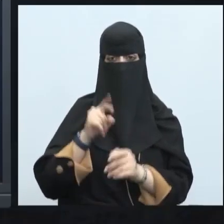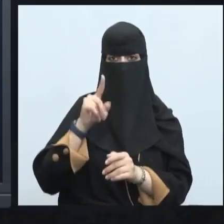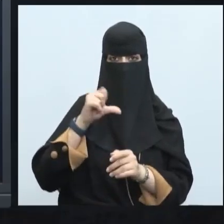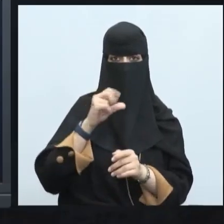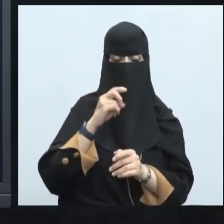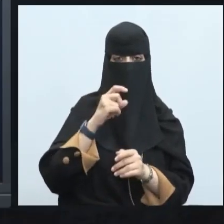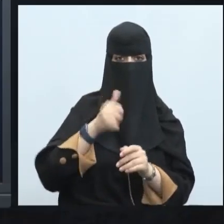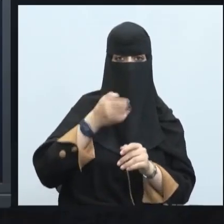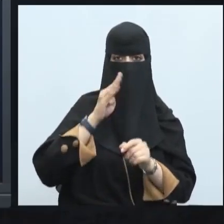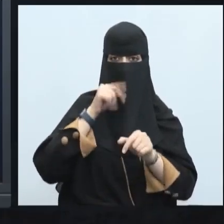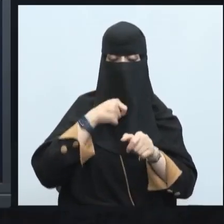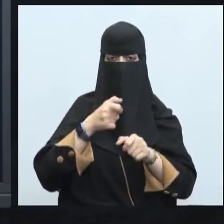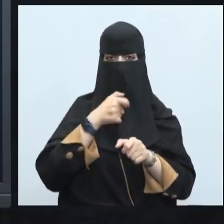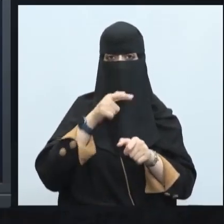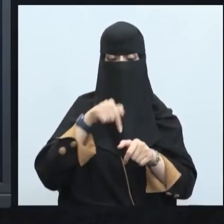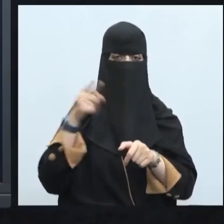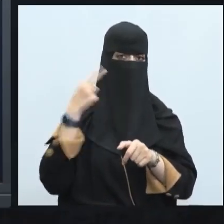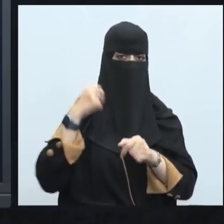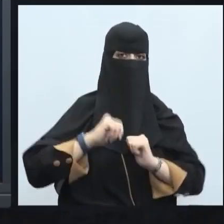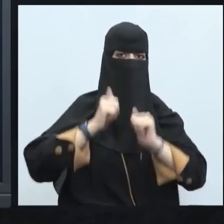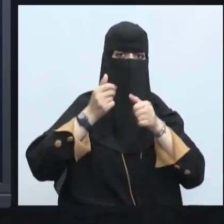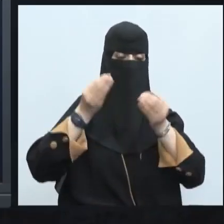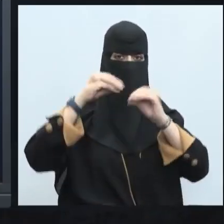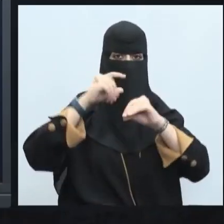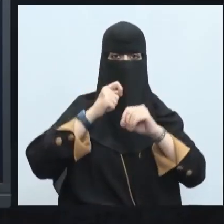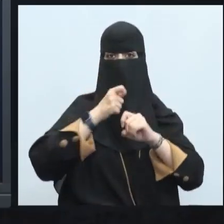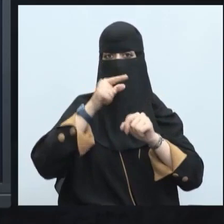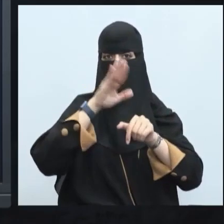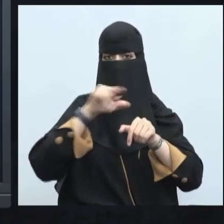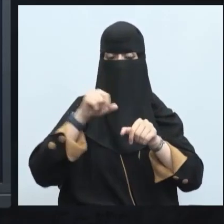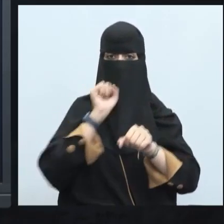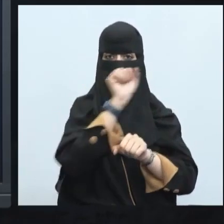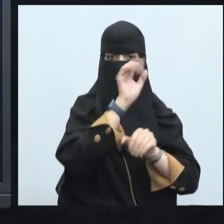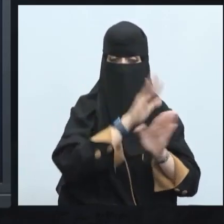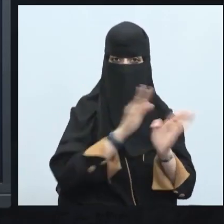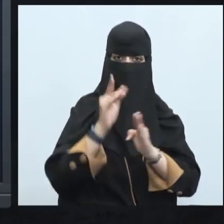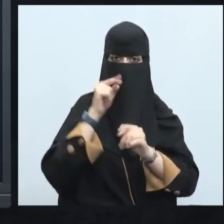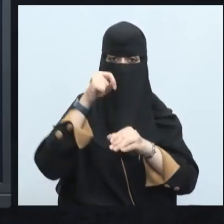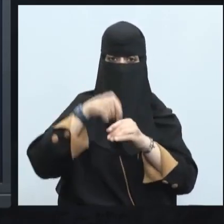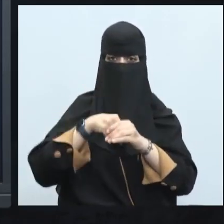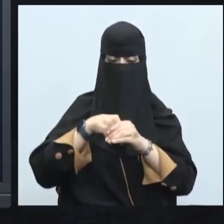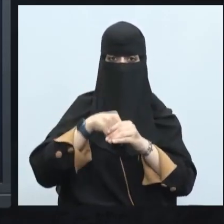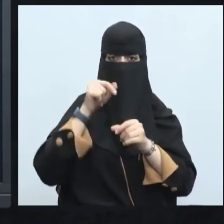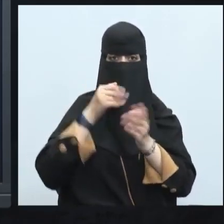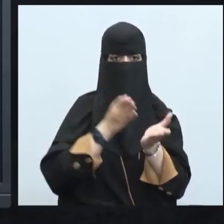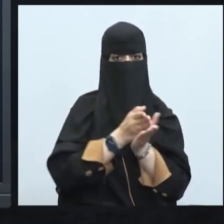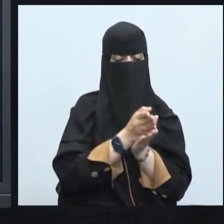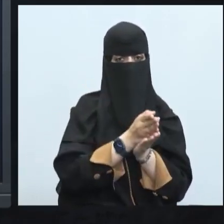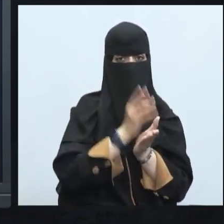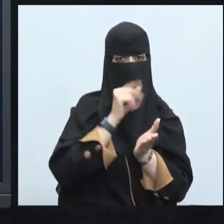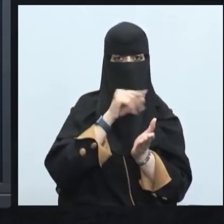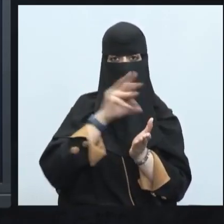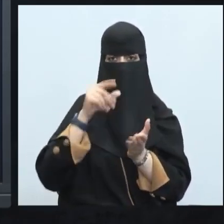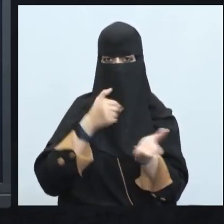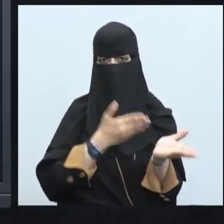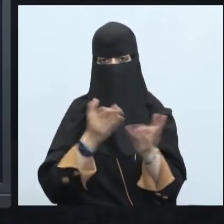المقابلات الصوتيه امكانيه الالتقاء بمختصين في مجال المنتج